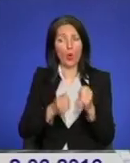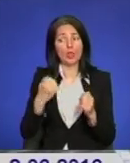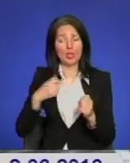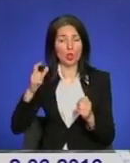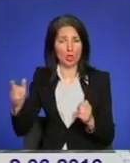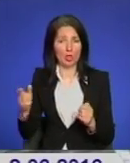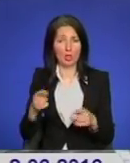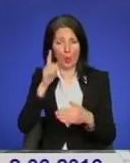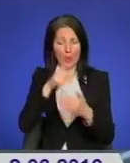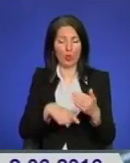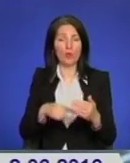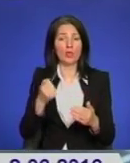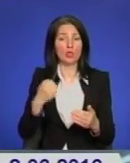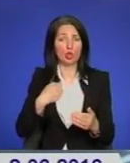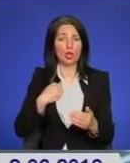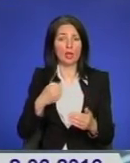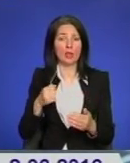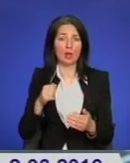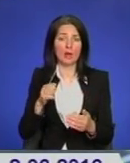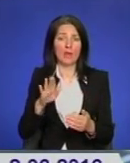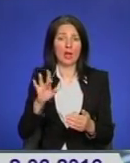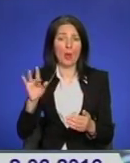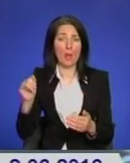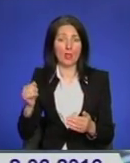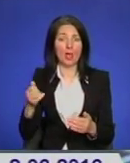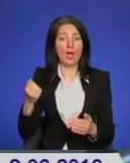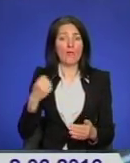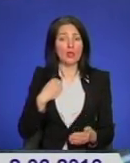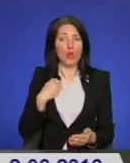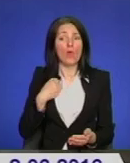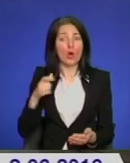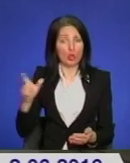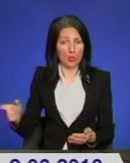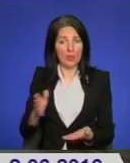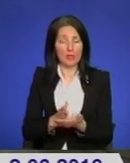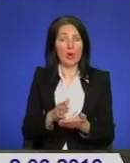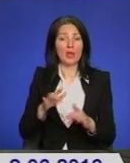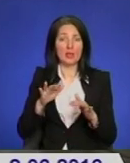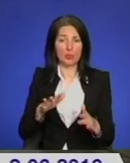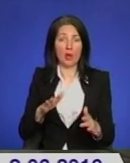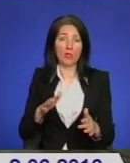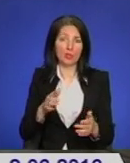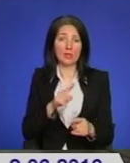солдат-нацгвардієць Артем Аліфанов. Військовослужбовець має справу переважно зі зброєю,